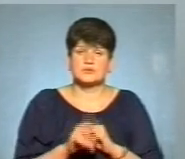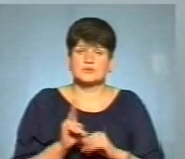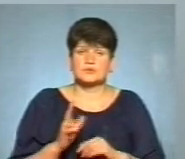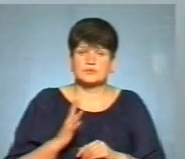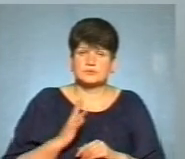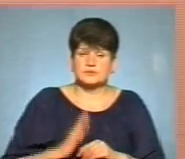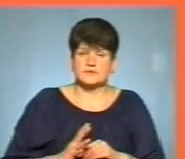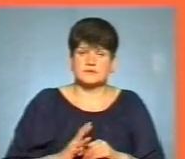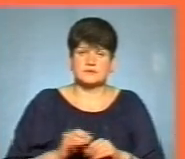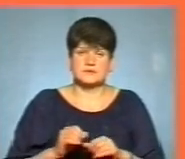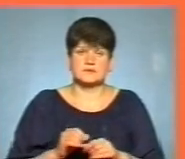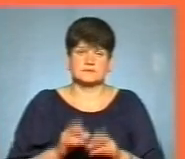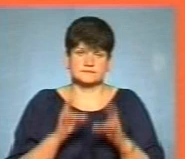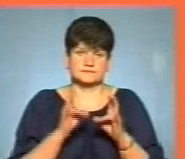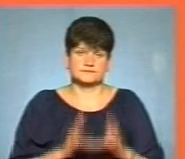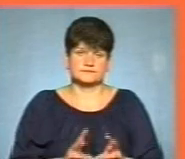від стихійного лиха.